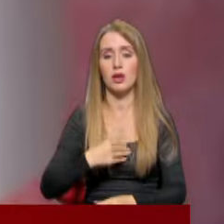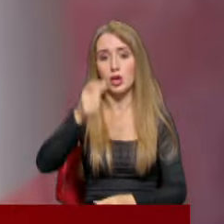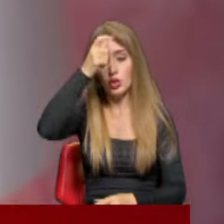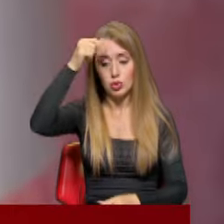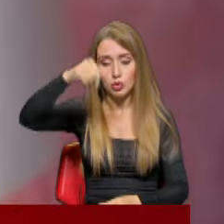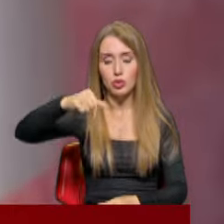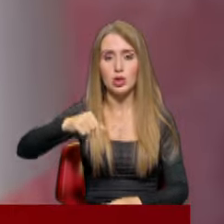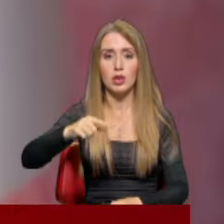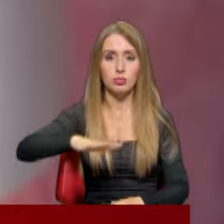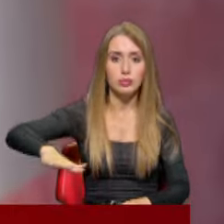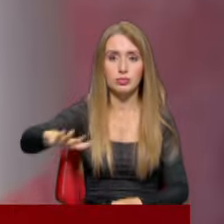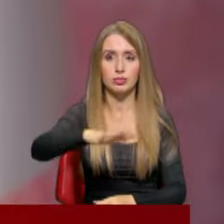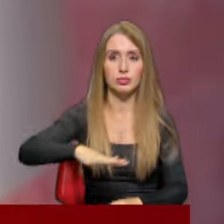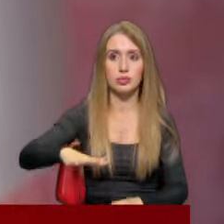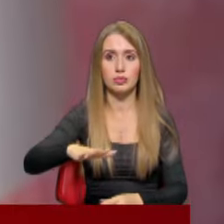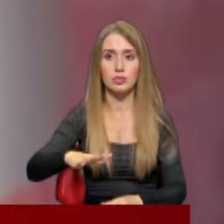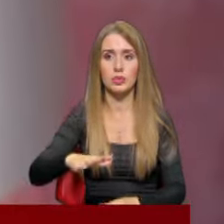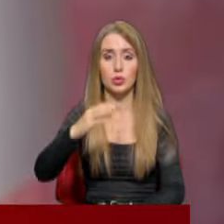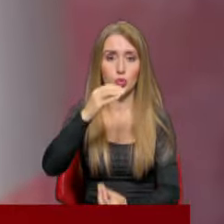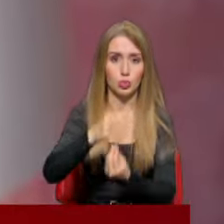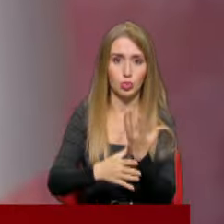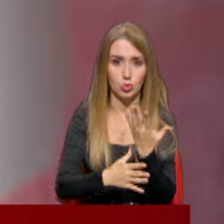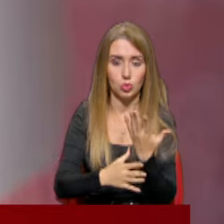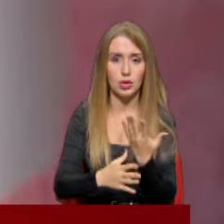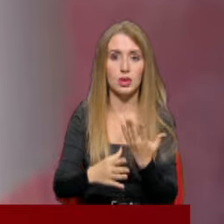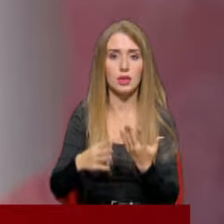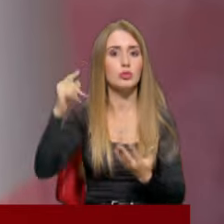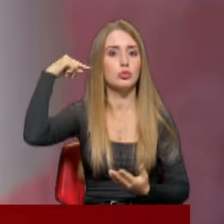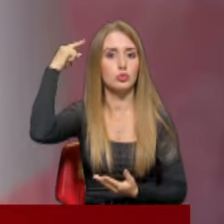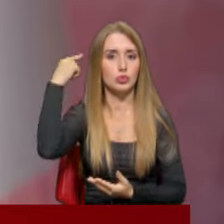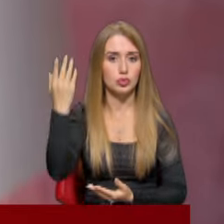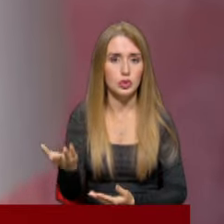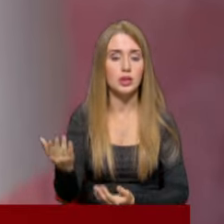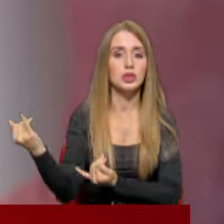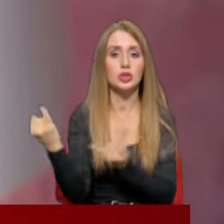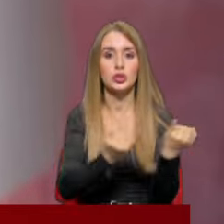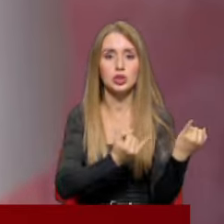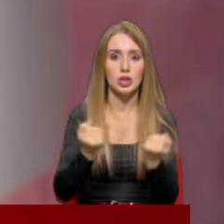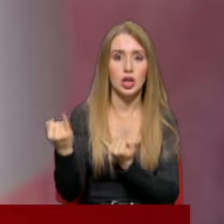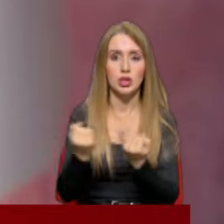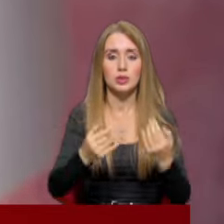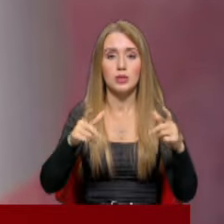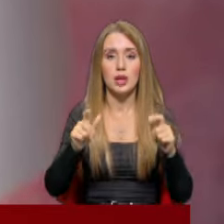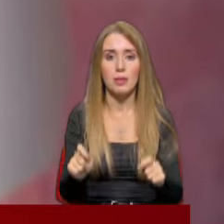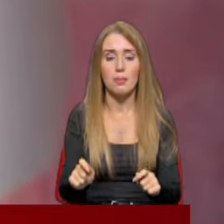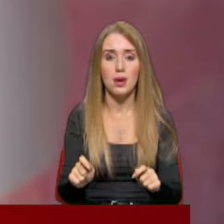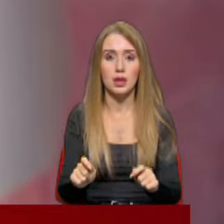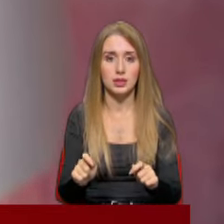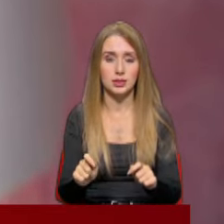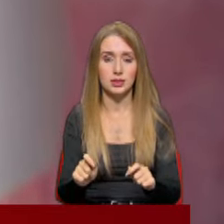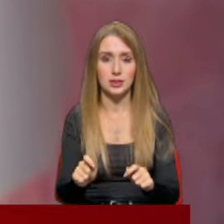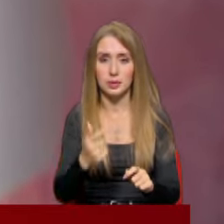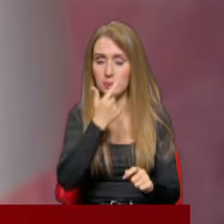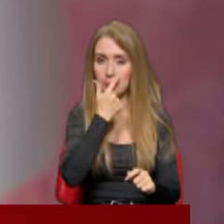Türkiye'yi bu coğrafyada var eden kuruluş felsefesinin tartışma masasına yatırılmasına vesile